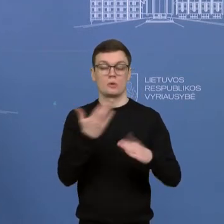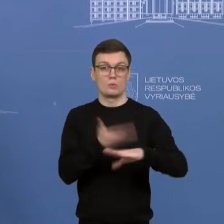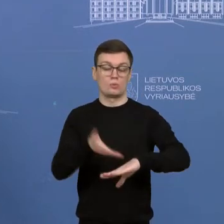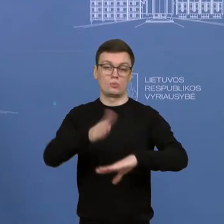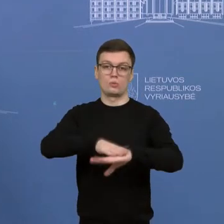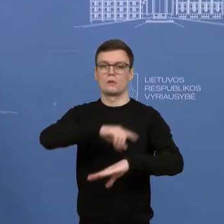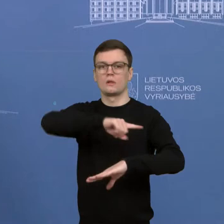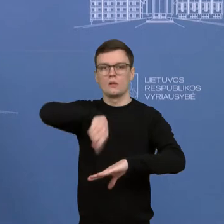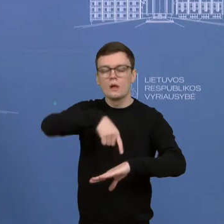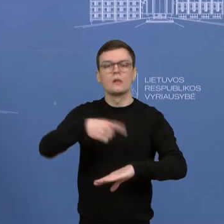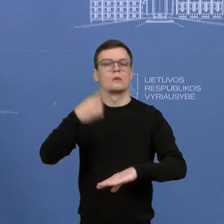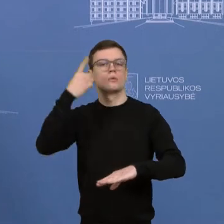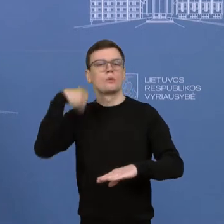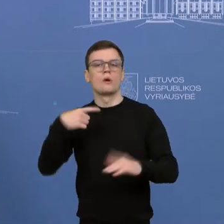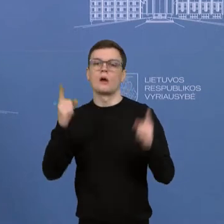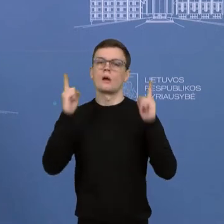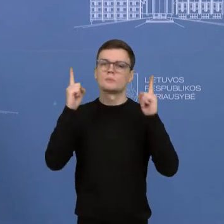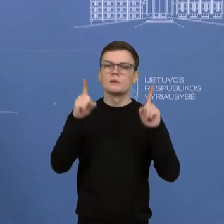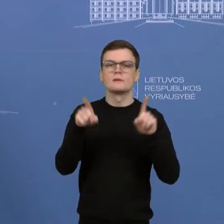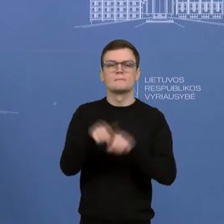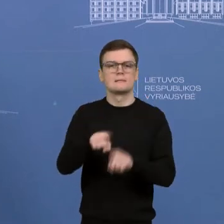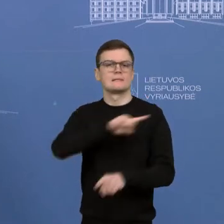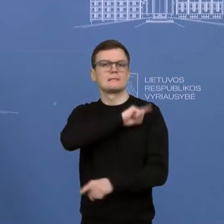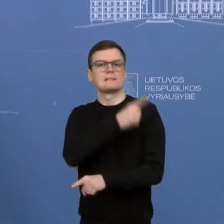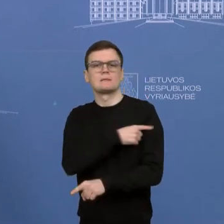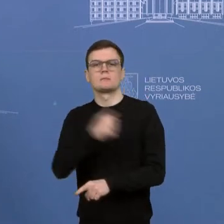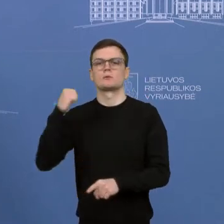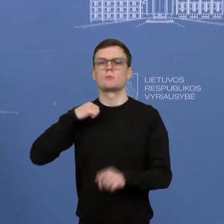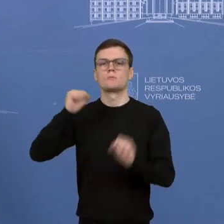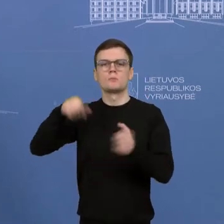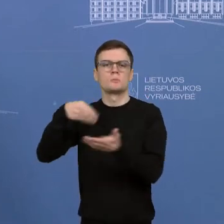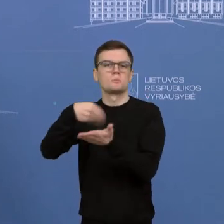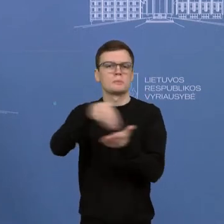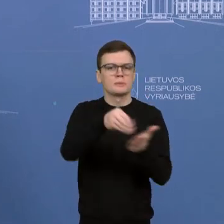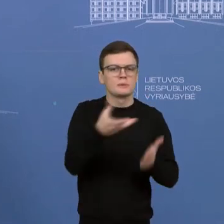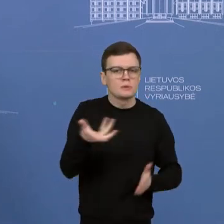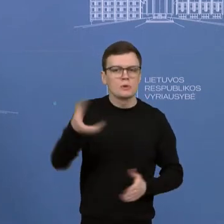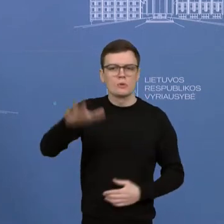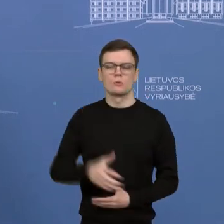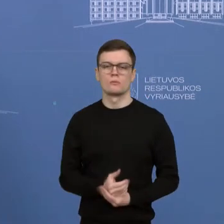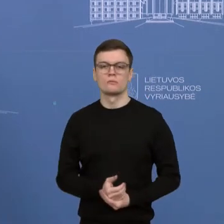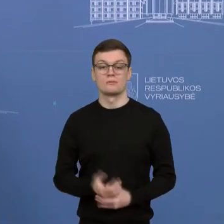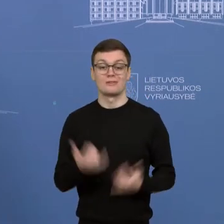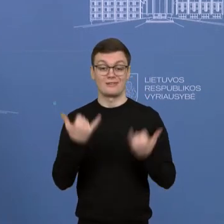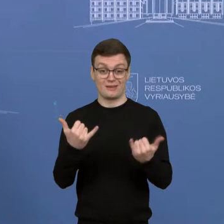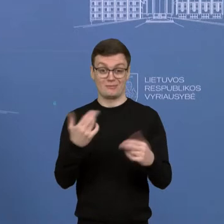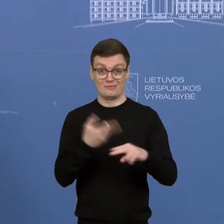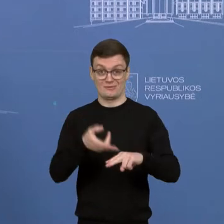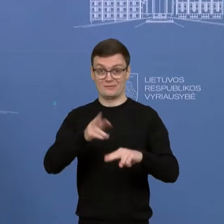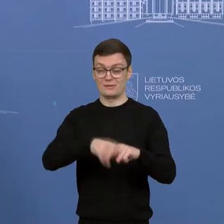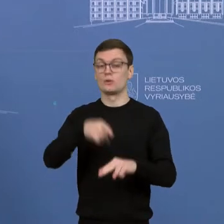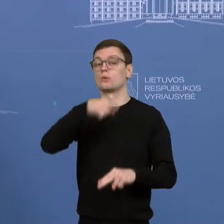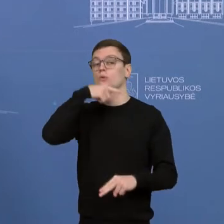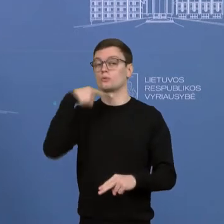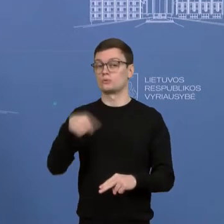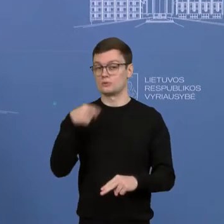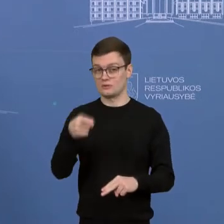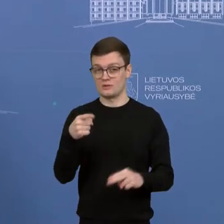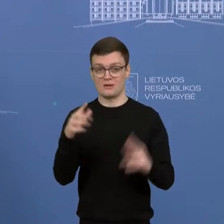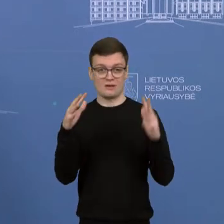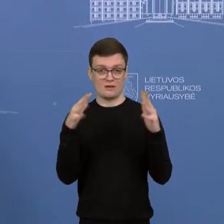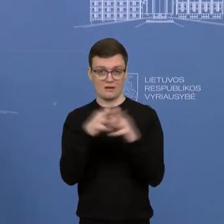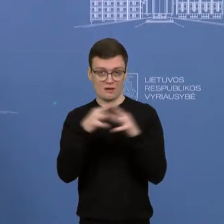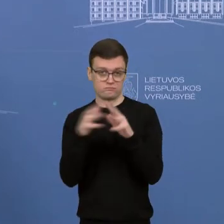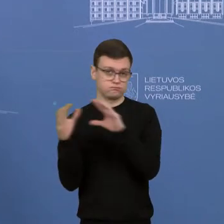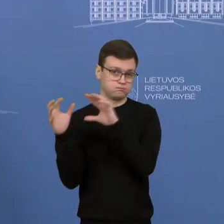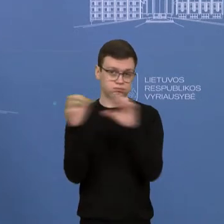norime apsaugoti ir sustiprinti žmonių perkamąją galią, kuomet dėl Rusijos karinės agresijos